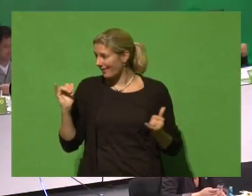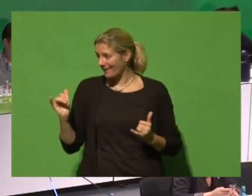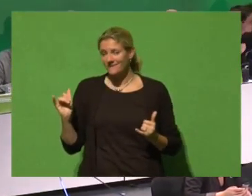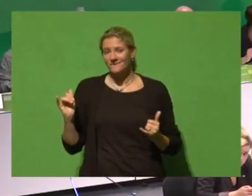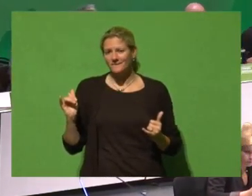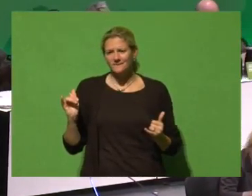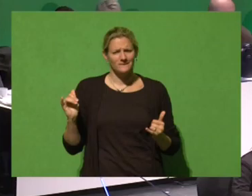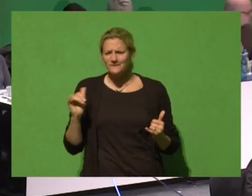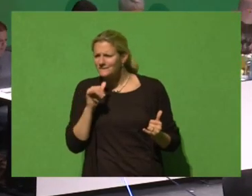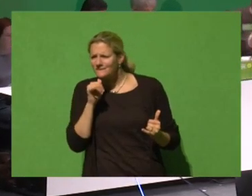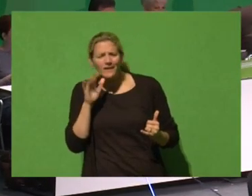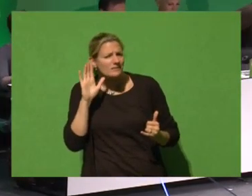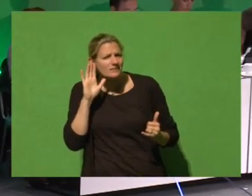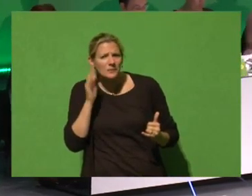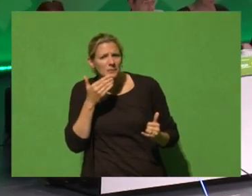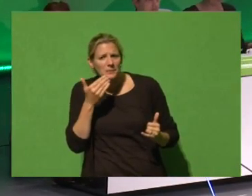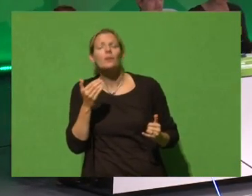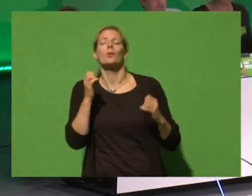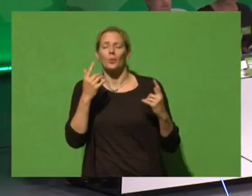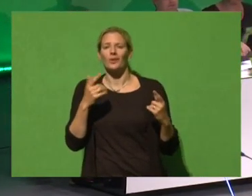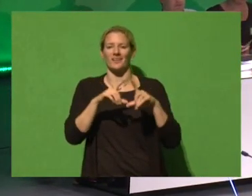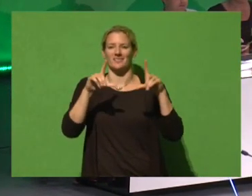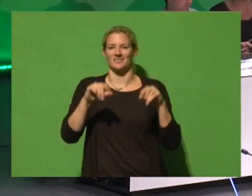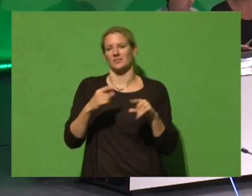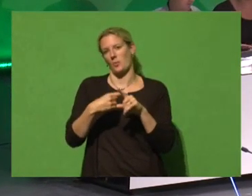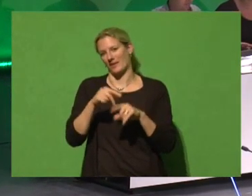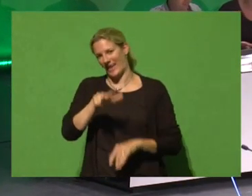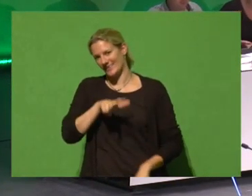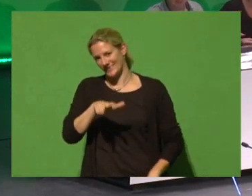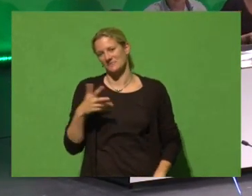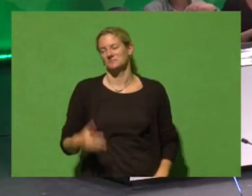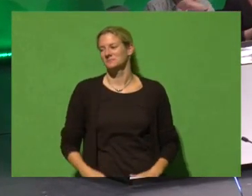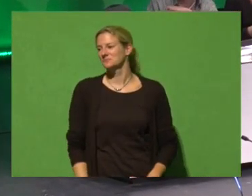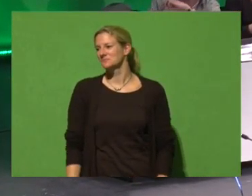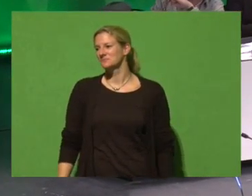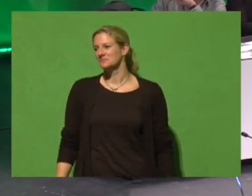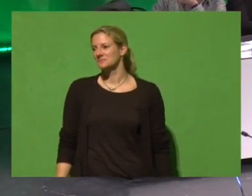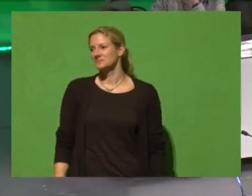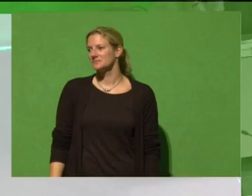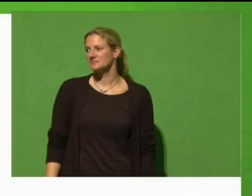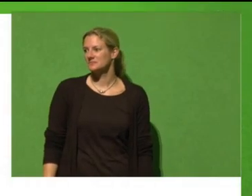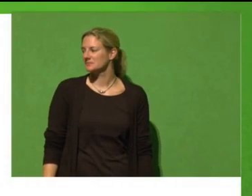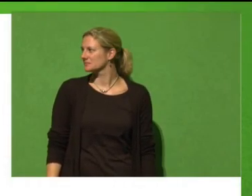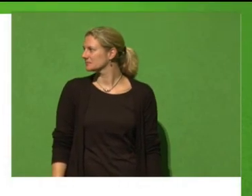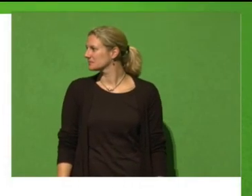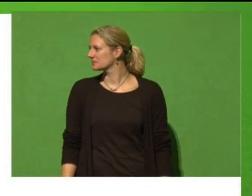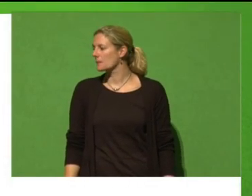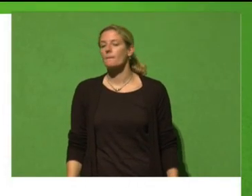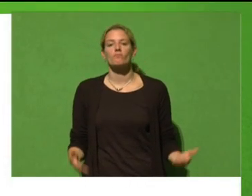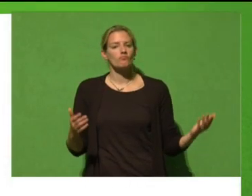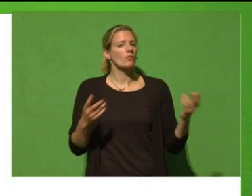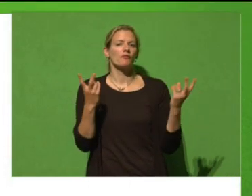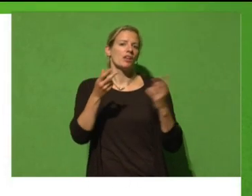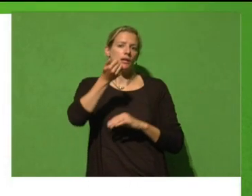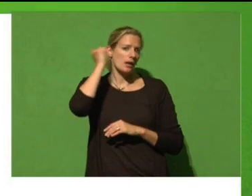Gut, ich höre zumindest kein Nein. Dann nehmen wir also Stimmzettel Nummer 13. Ihr habt wie gestern auch